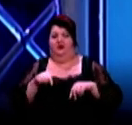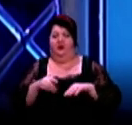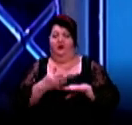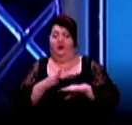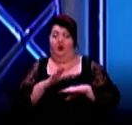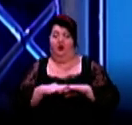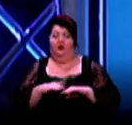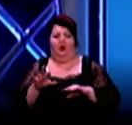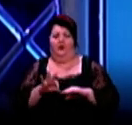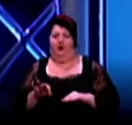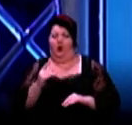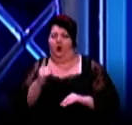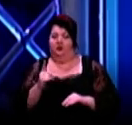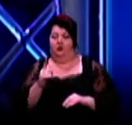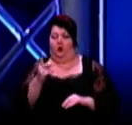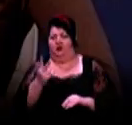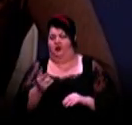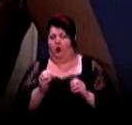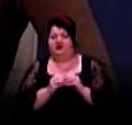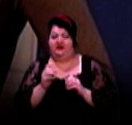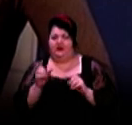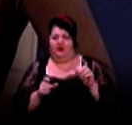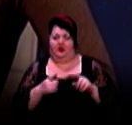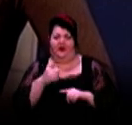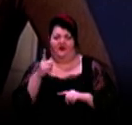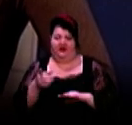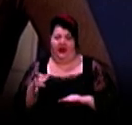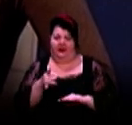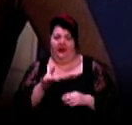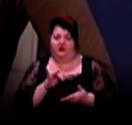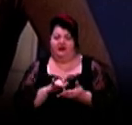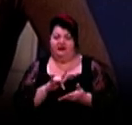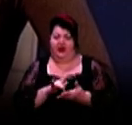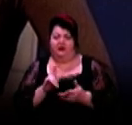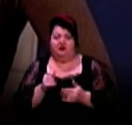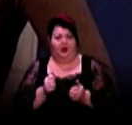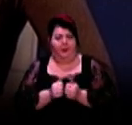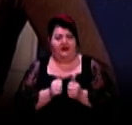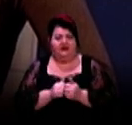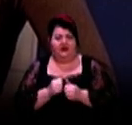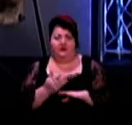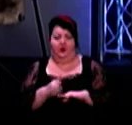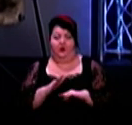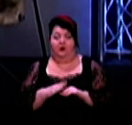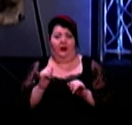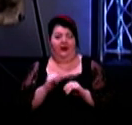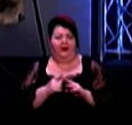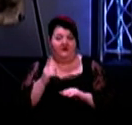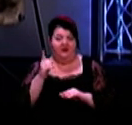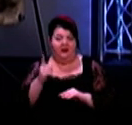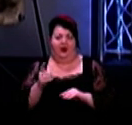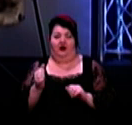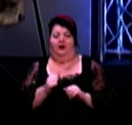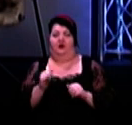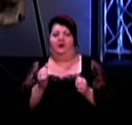Мова йде не про одного, двох чи десять людей. Це віддалені районні центри, ну, чи близькі до Полтави? І віддалені, і близькі.